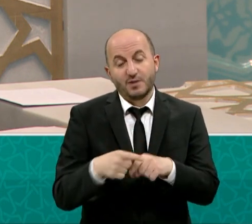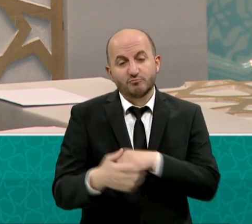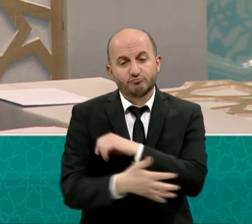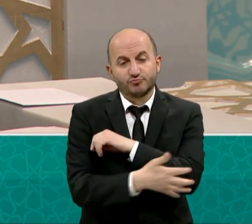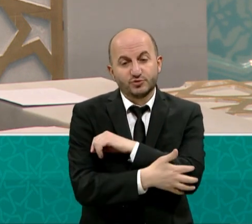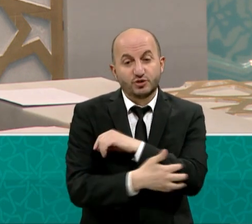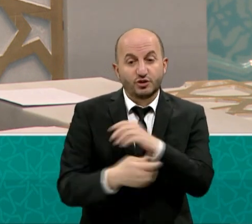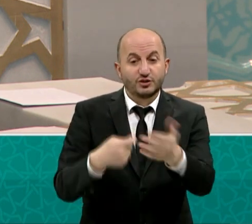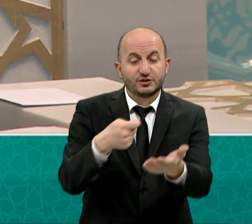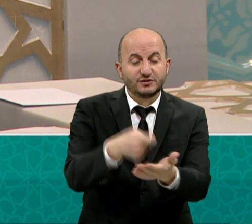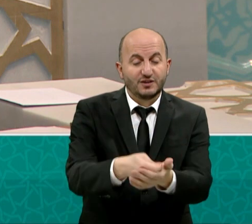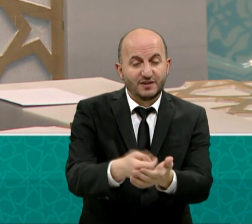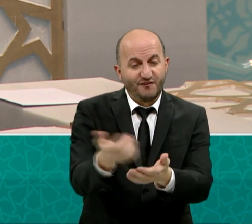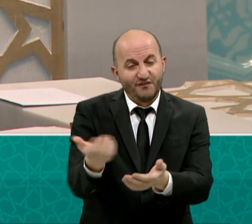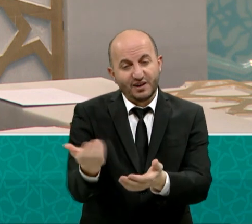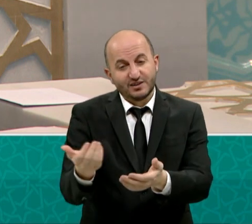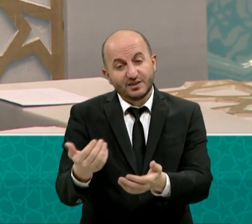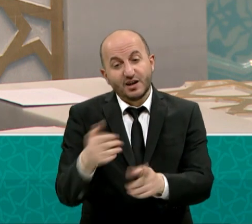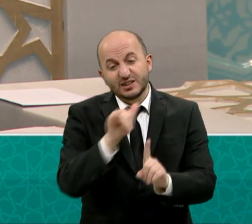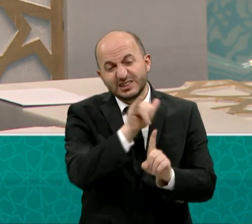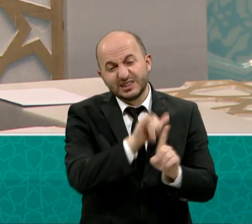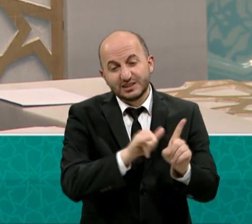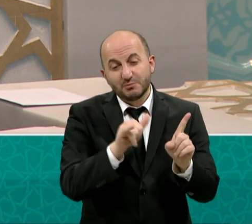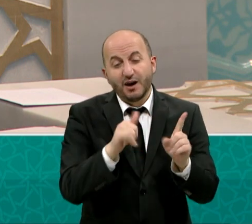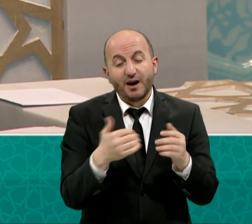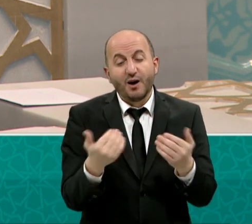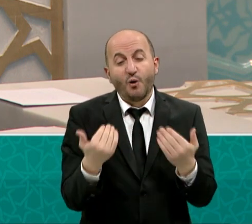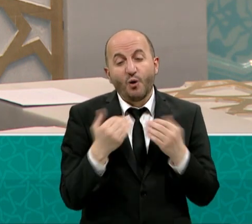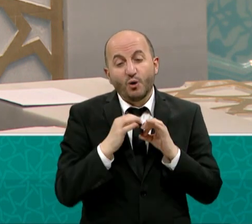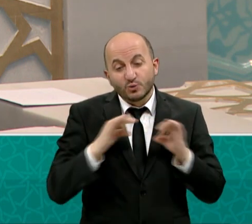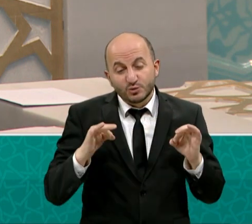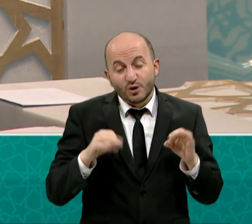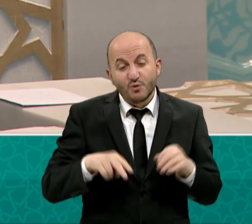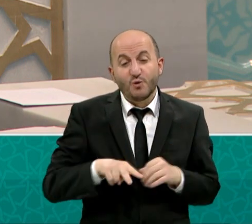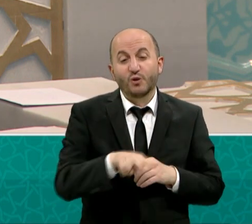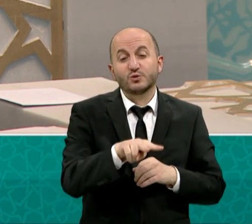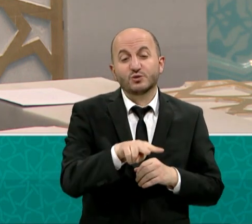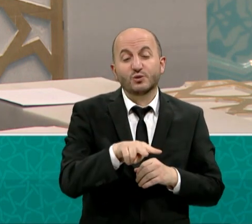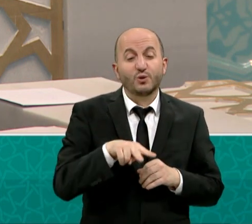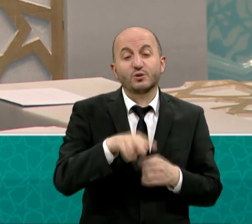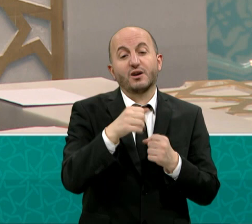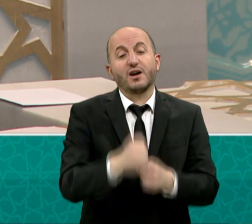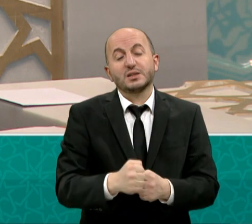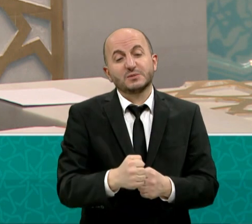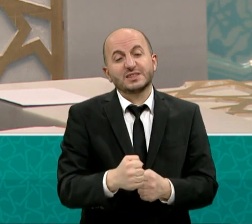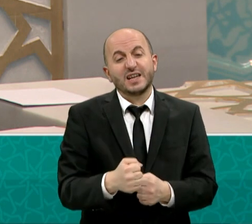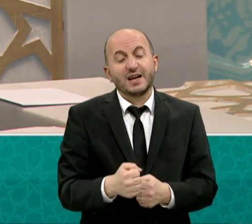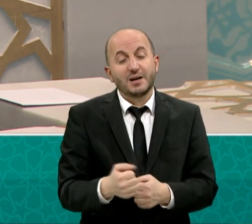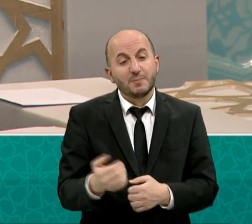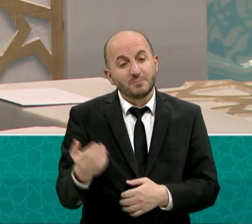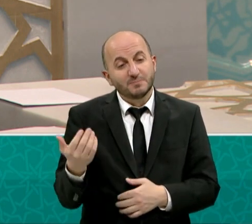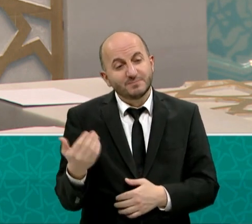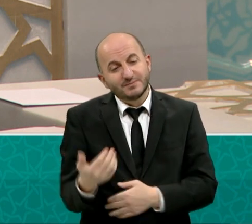vermek, fakire, fukaraya, yetime, öksüze, efendim yolcuya, yolda kalmışa, miskinlere,